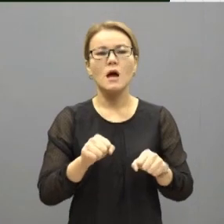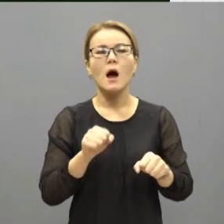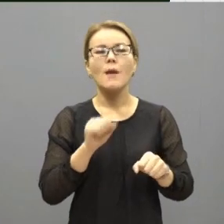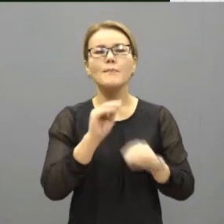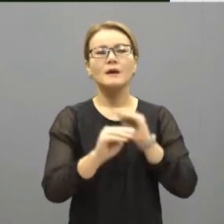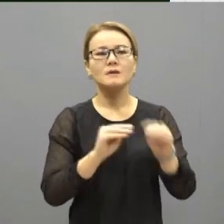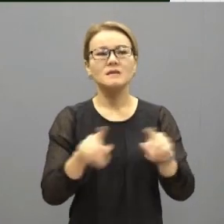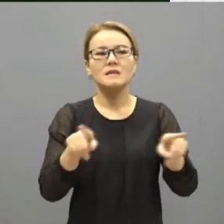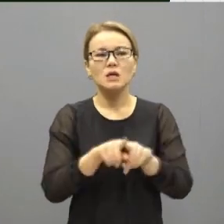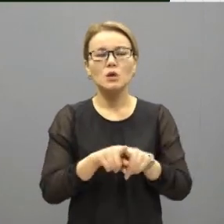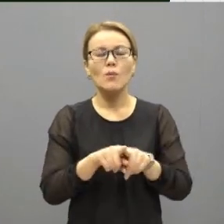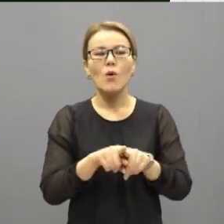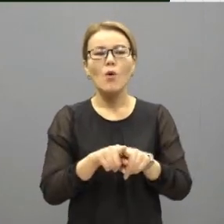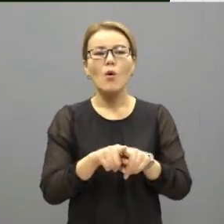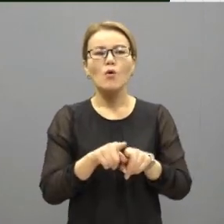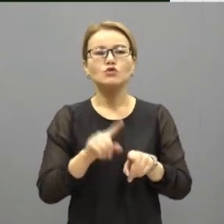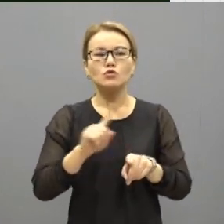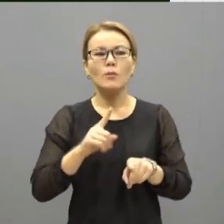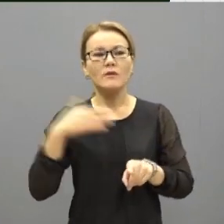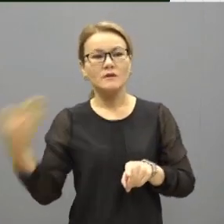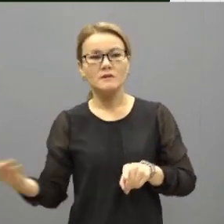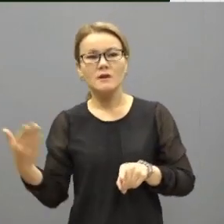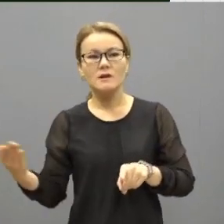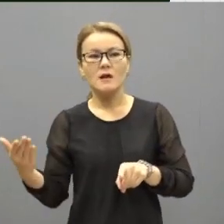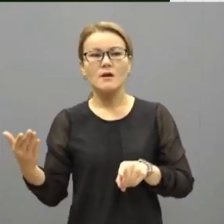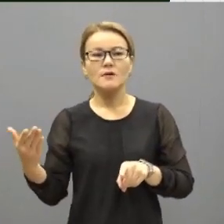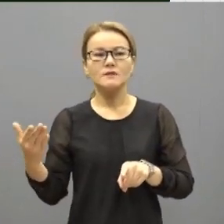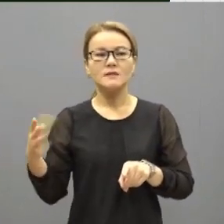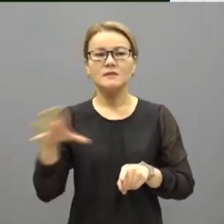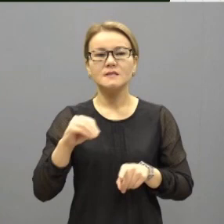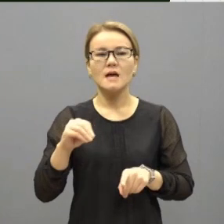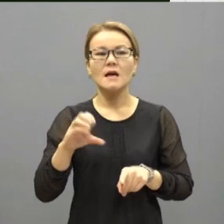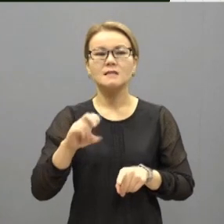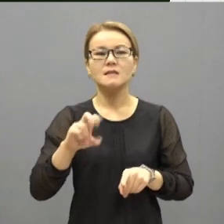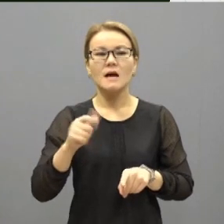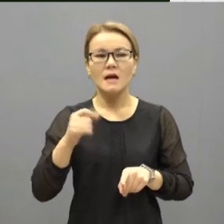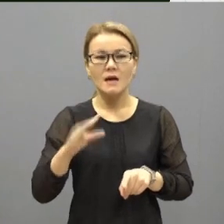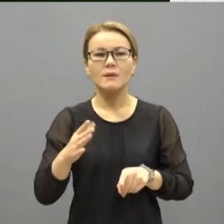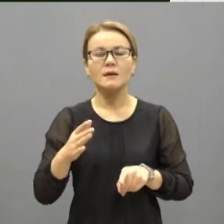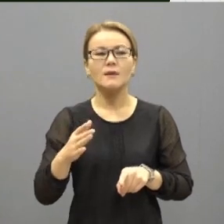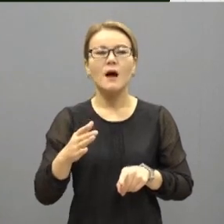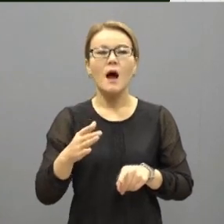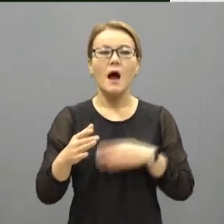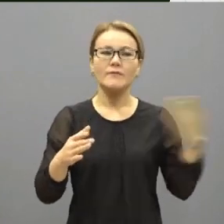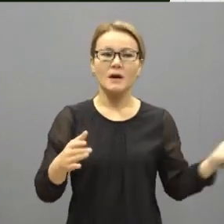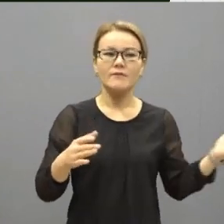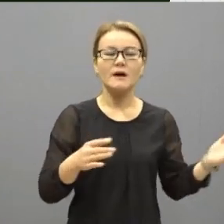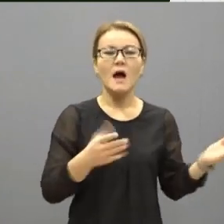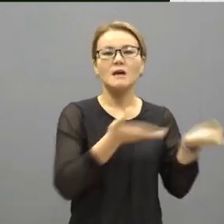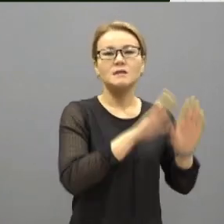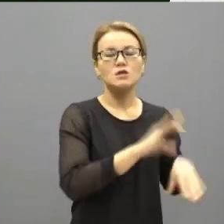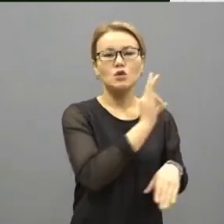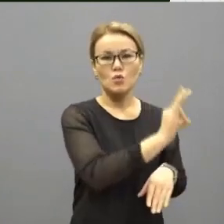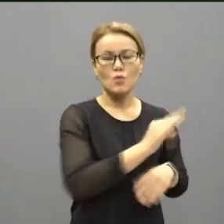все слагаемые находились в левой части, а в правой части остался только нуль. Перед